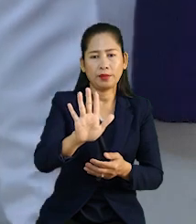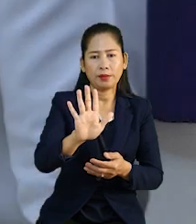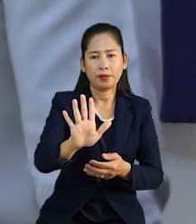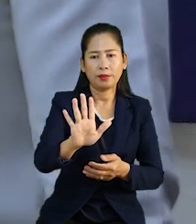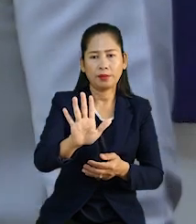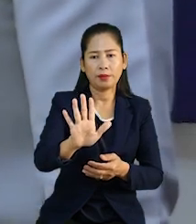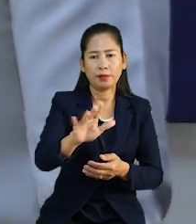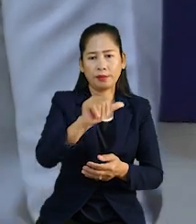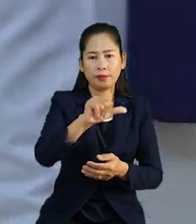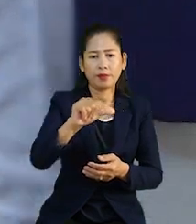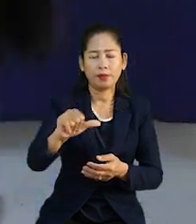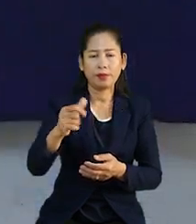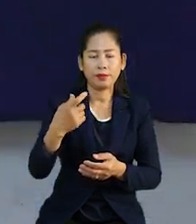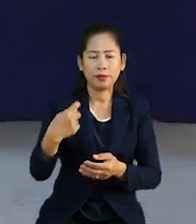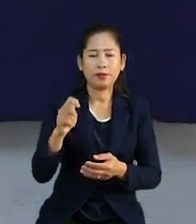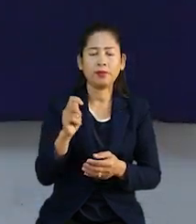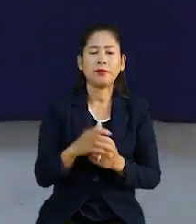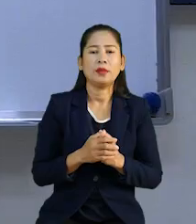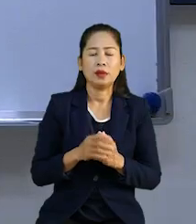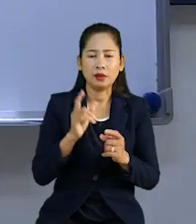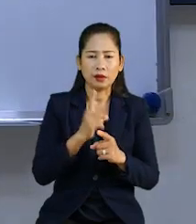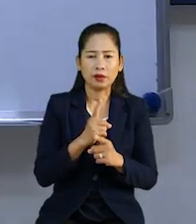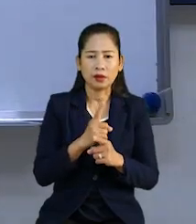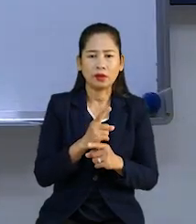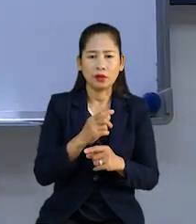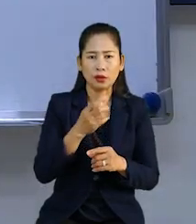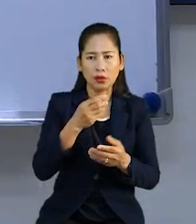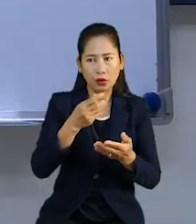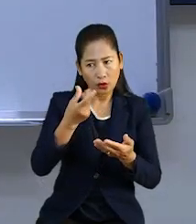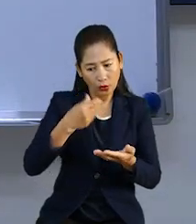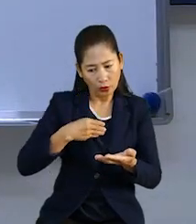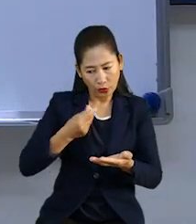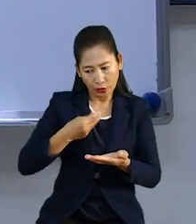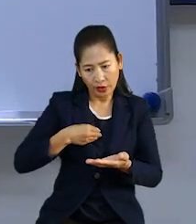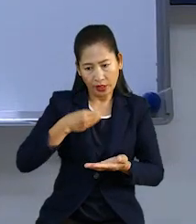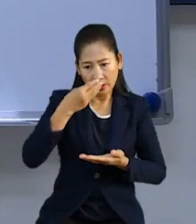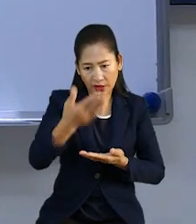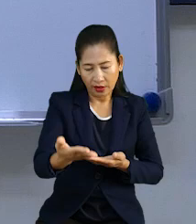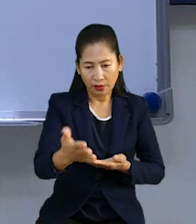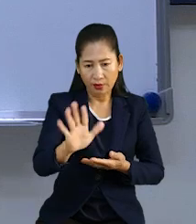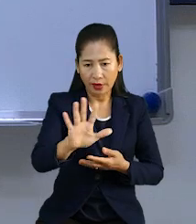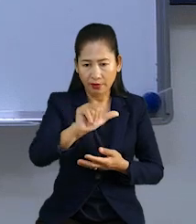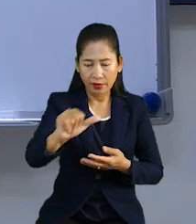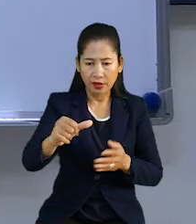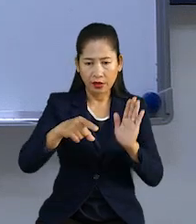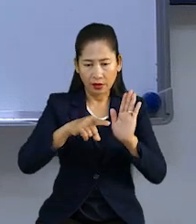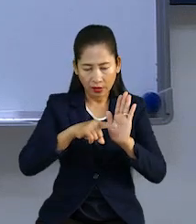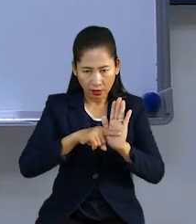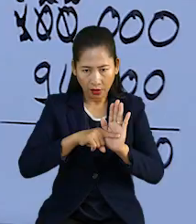nuốt phạm mơn riêng. Chẳng dưới trời chỗ phạm để dưới hết ai cứ phạm mơn.